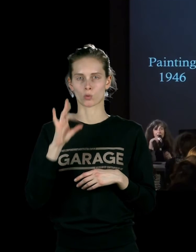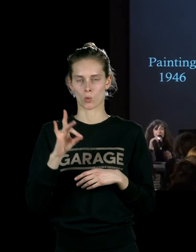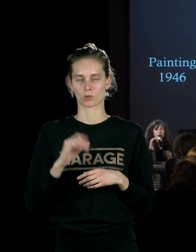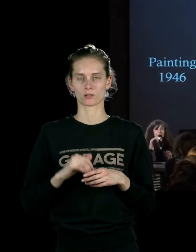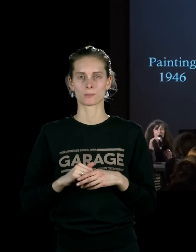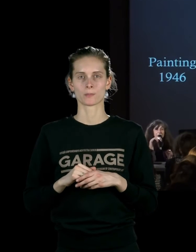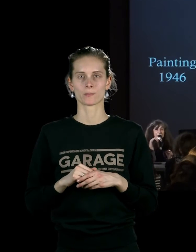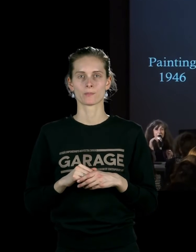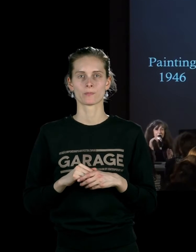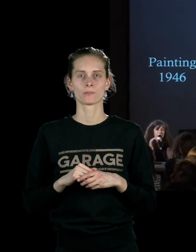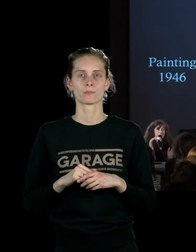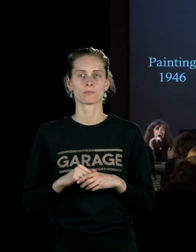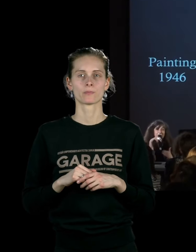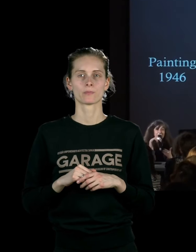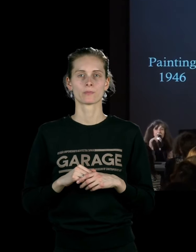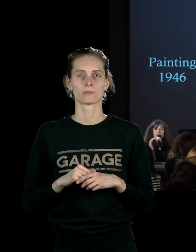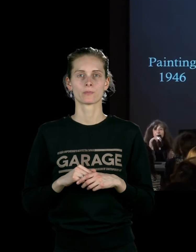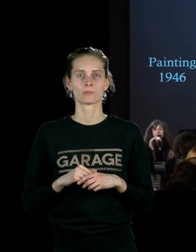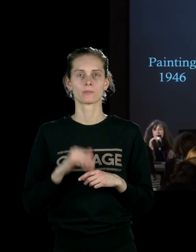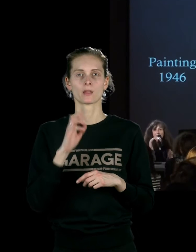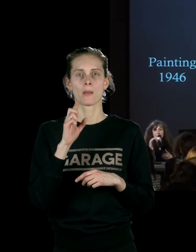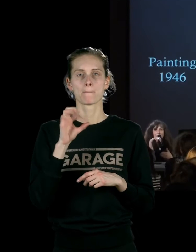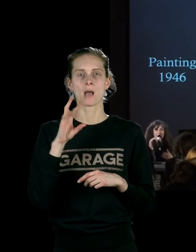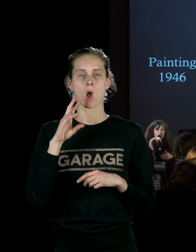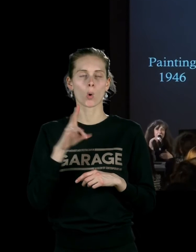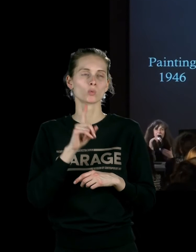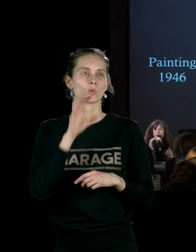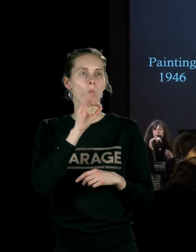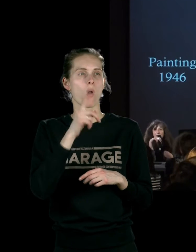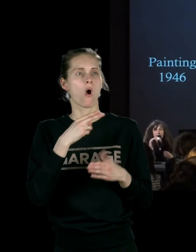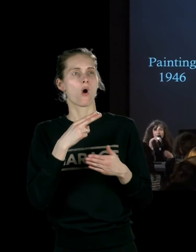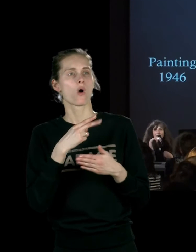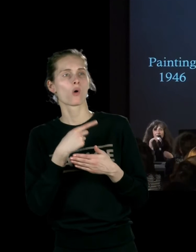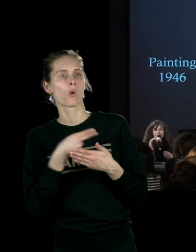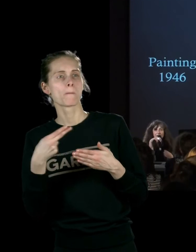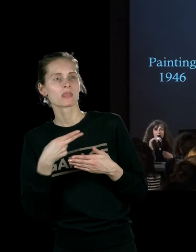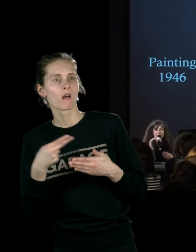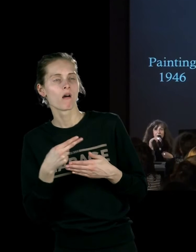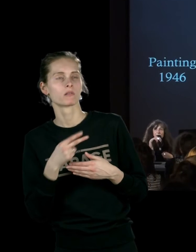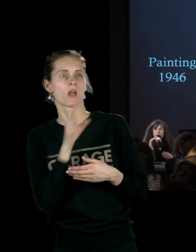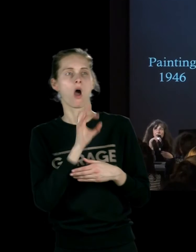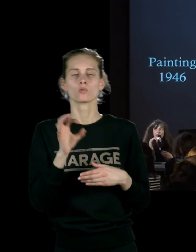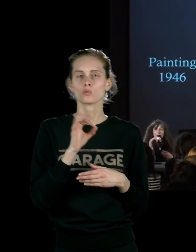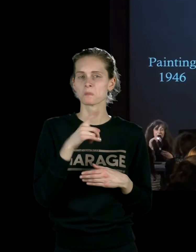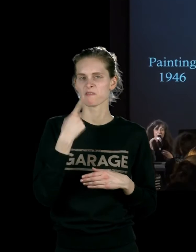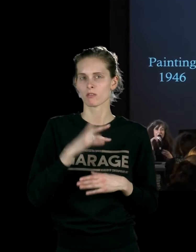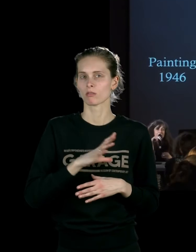бычьей. Бэкон никаких комментариев по поводу того, что бы значила эта картина, не давал.